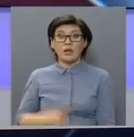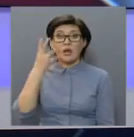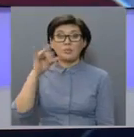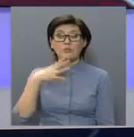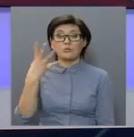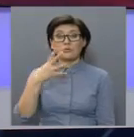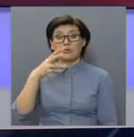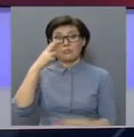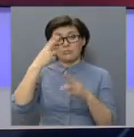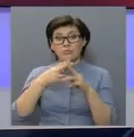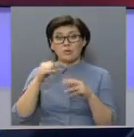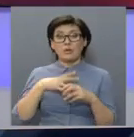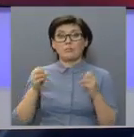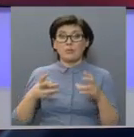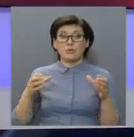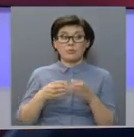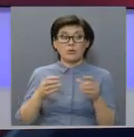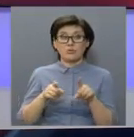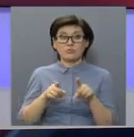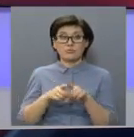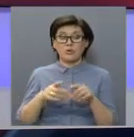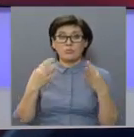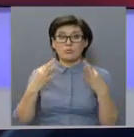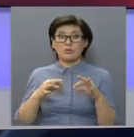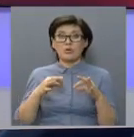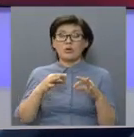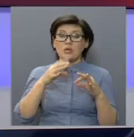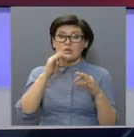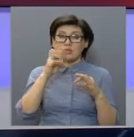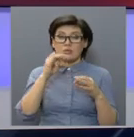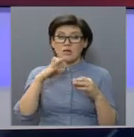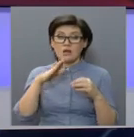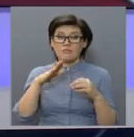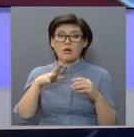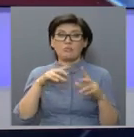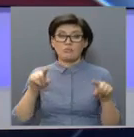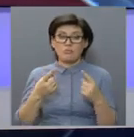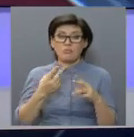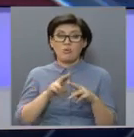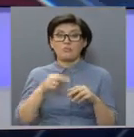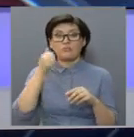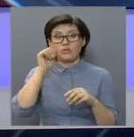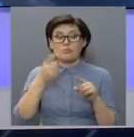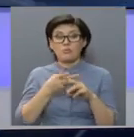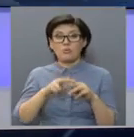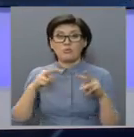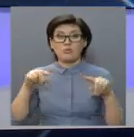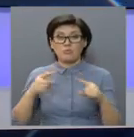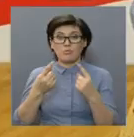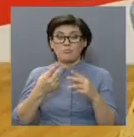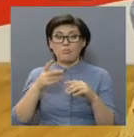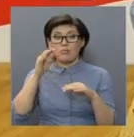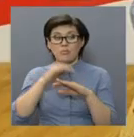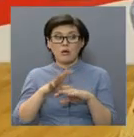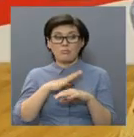Алматыда төрт ағайынды қылмыстық топ серкелерінің бірі Еркін Ізбасаров қамауға алынды. Арнайы жасақ оны кеше тұтқындаған. Нақтыланбаған